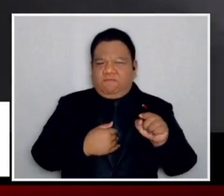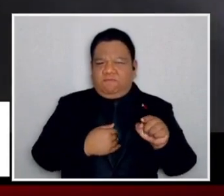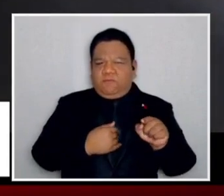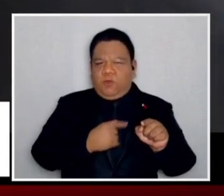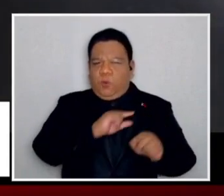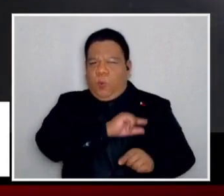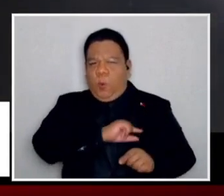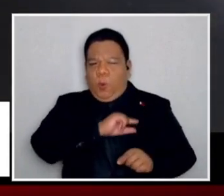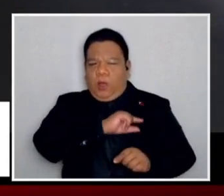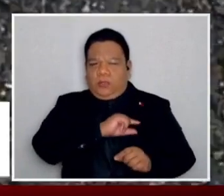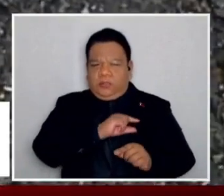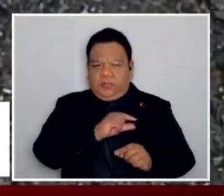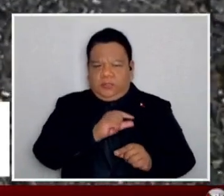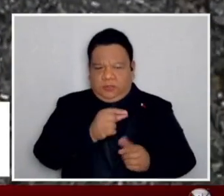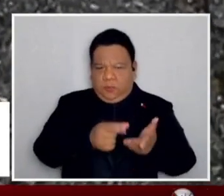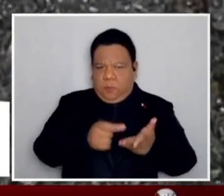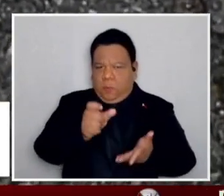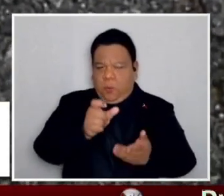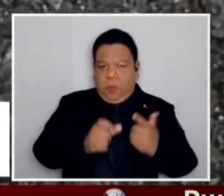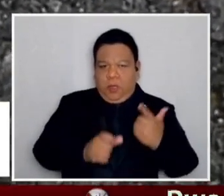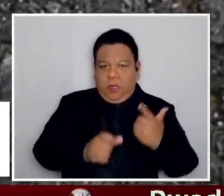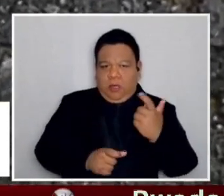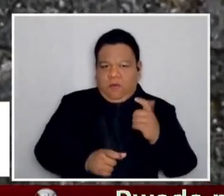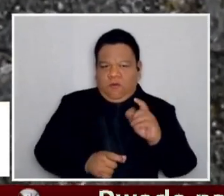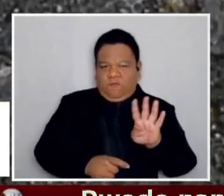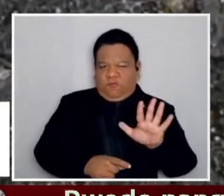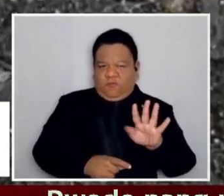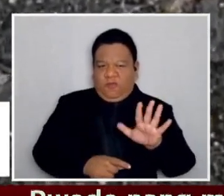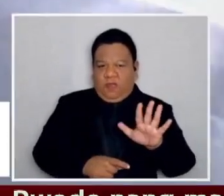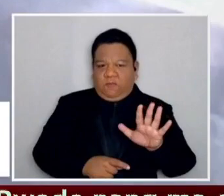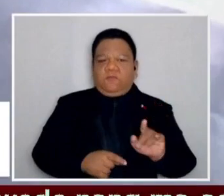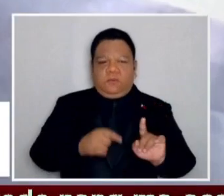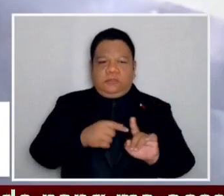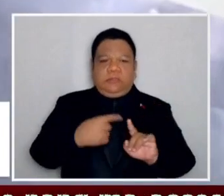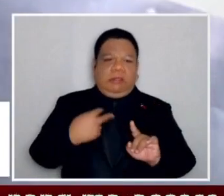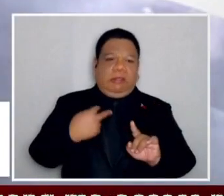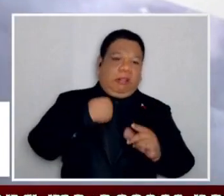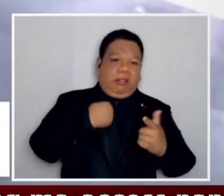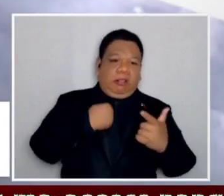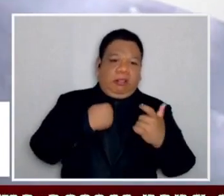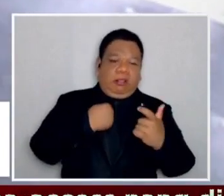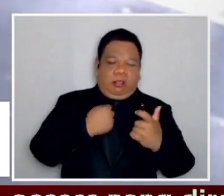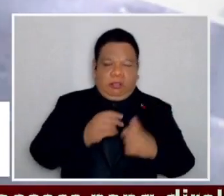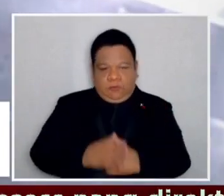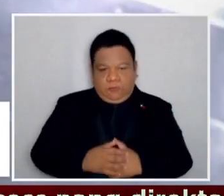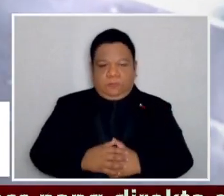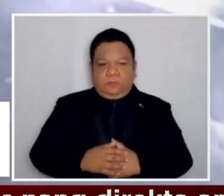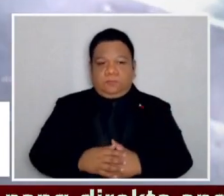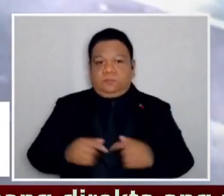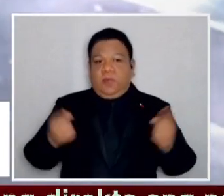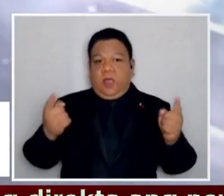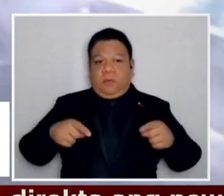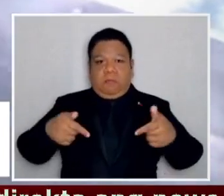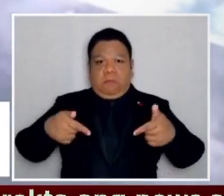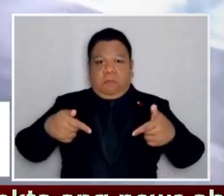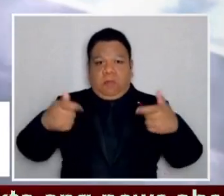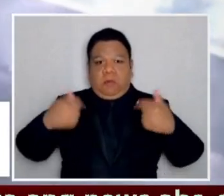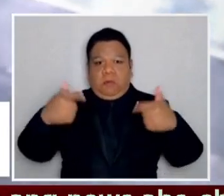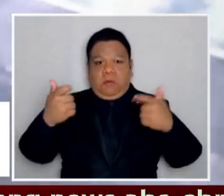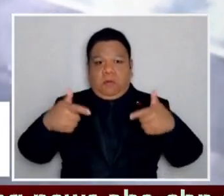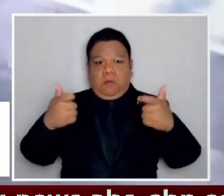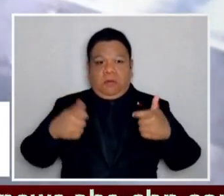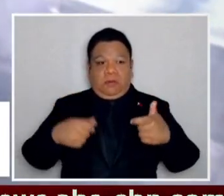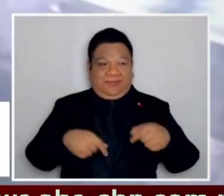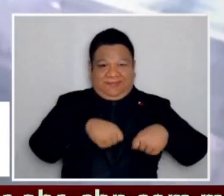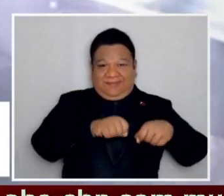na according doon sa security guard, nag-jump daw po yung bala. Nagkabarilan sa kalsada kaya natumba ang sinasakyang motorsiklo